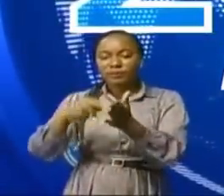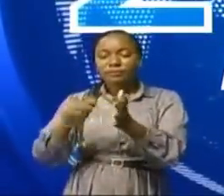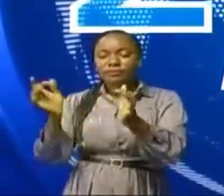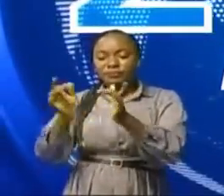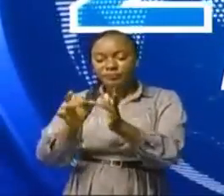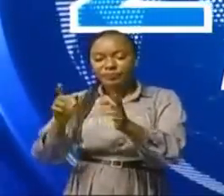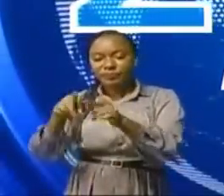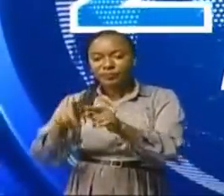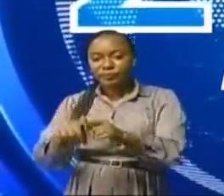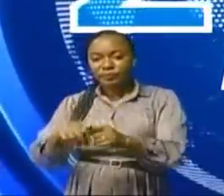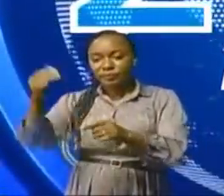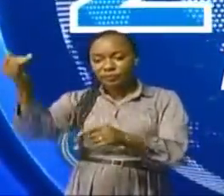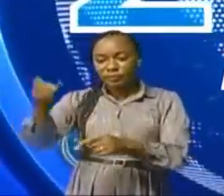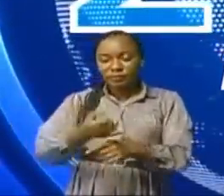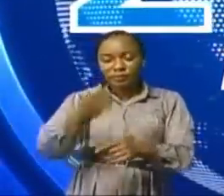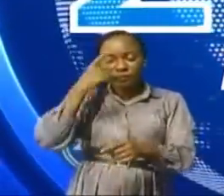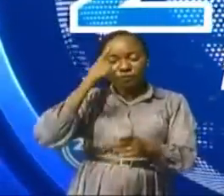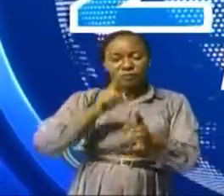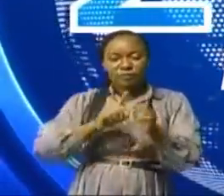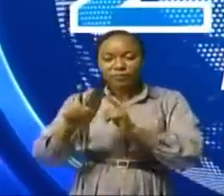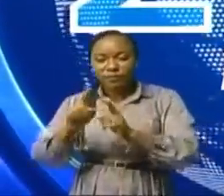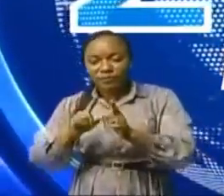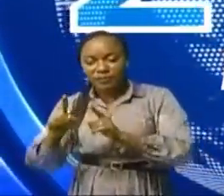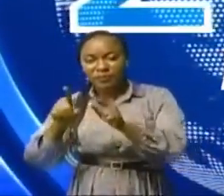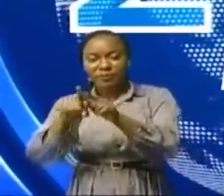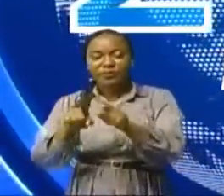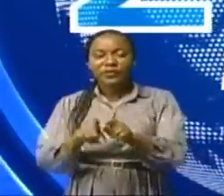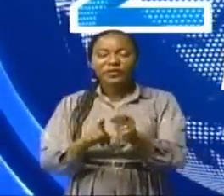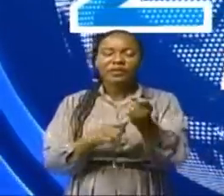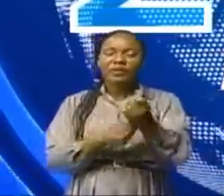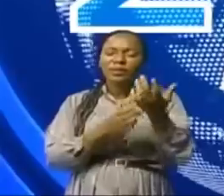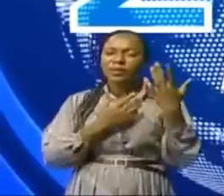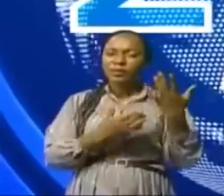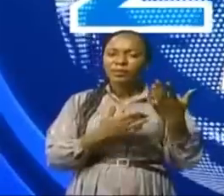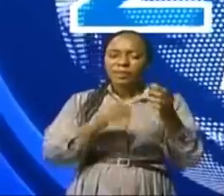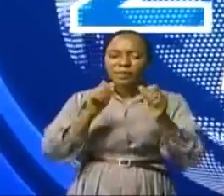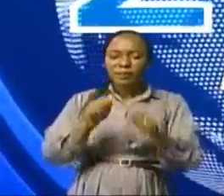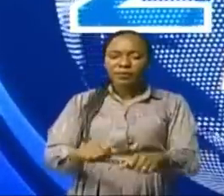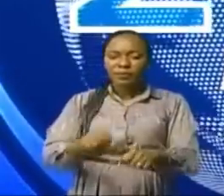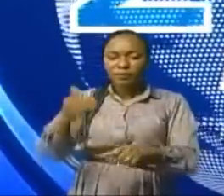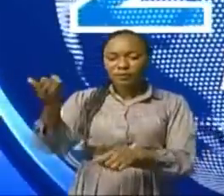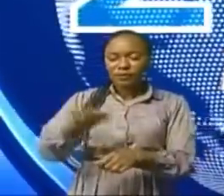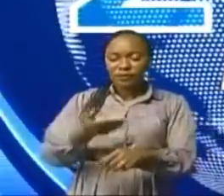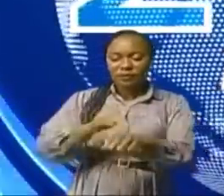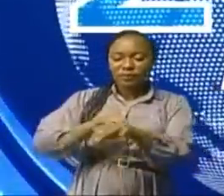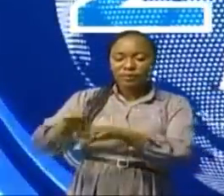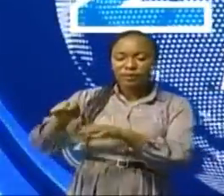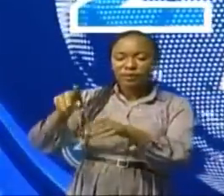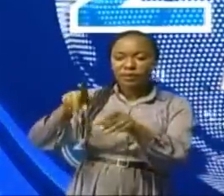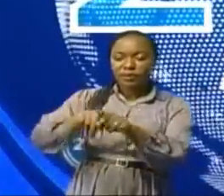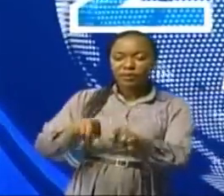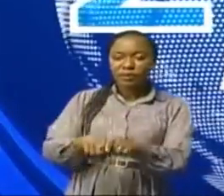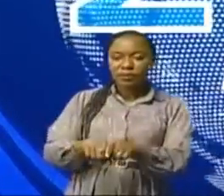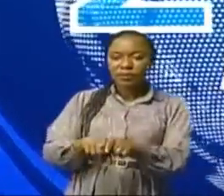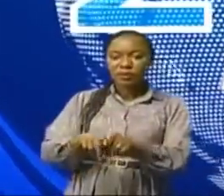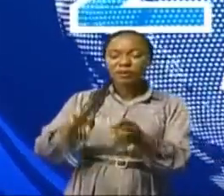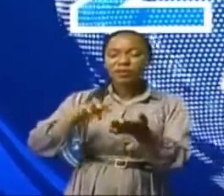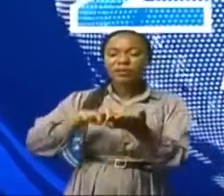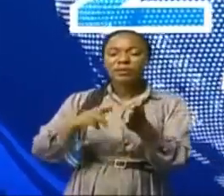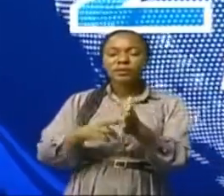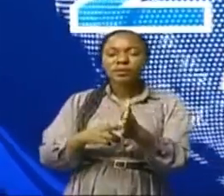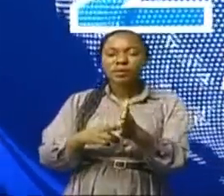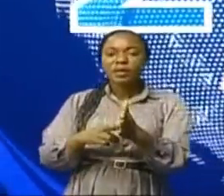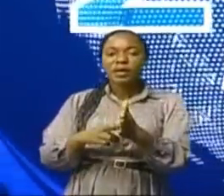convoqués par un entretien. Les personnes intéressées sont donc invitées à consulter les termes de référence